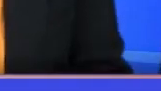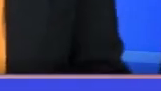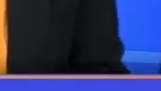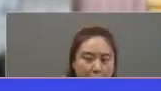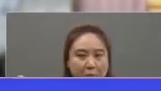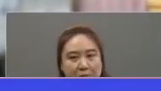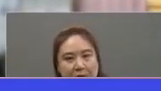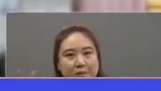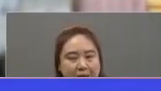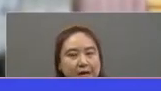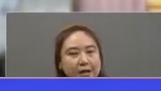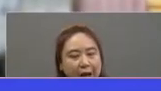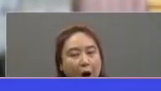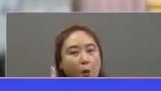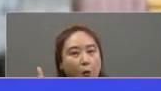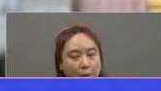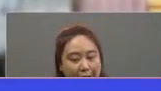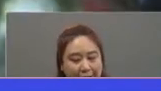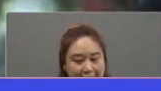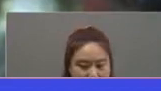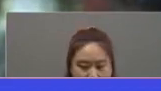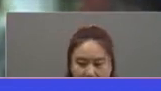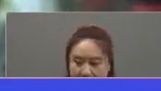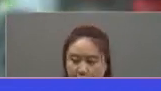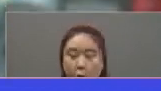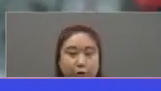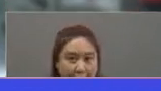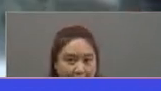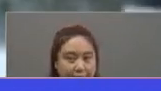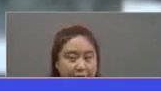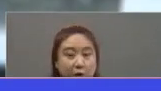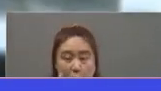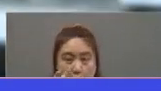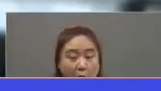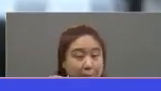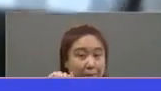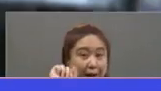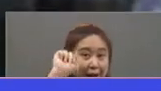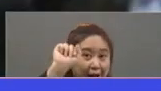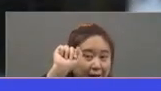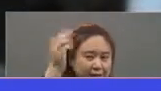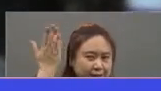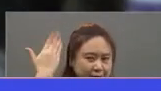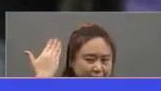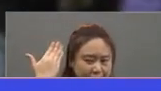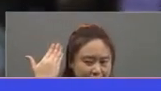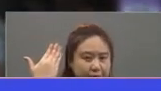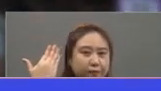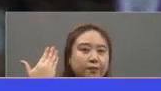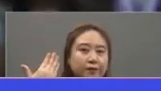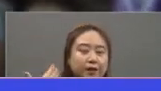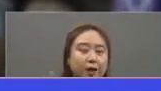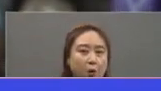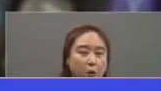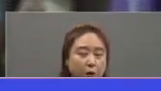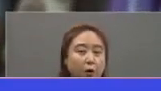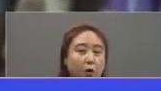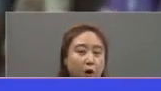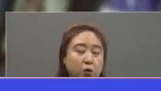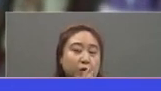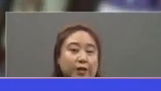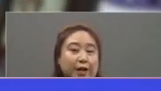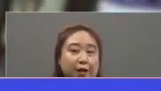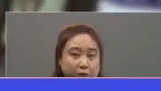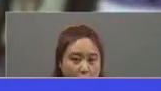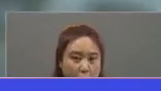การซึ่งเป็นร่างพระราชบัญญัติควบคุมเครื่องดื่มแอลกอฮอล์ฉบับที่พ.ศ.จำนวน3ฉบับค่ะ ค่ะ คุณผู้ฟังคุณผู้ชมคะที่ประชุมคณะ